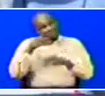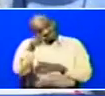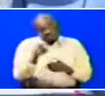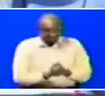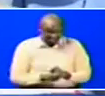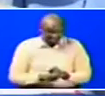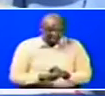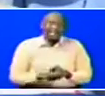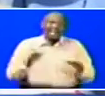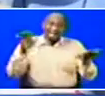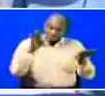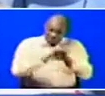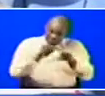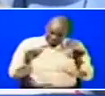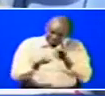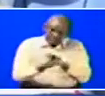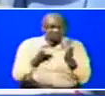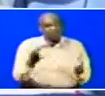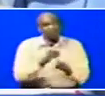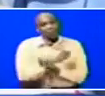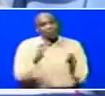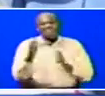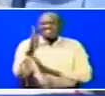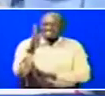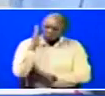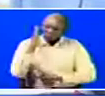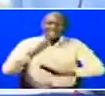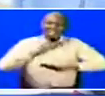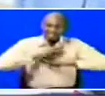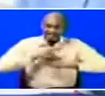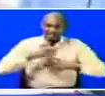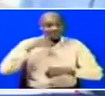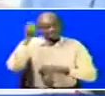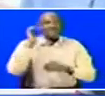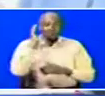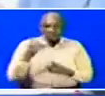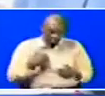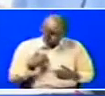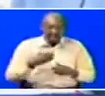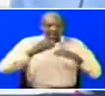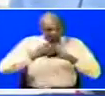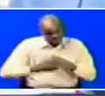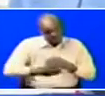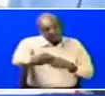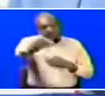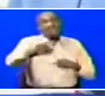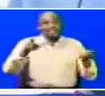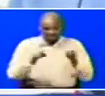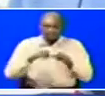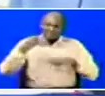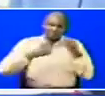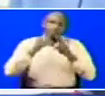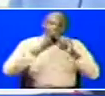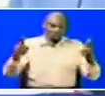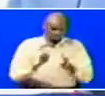that, that indeed there will be security in this country, and going forward we will be able to enjoy